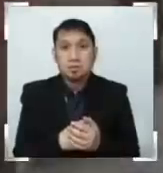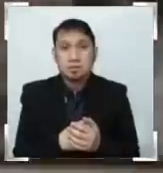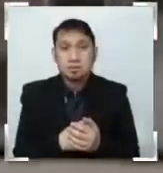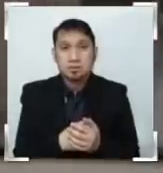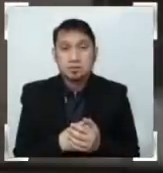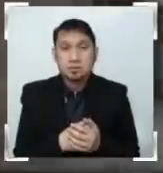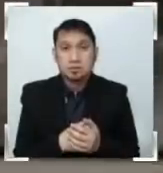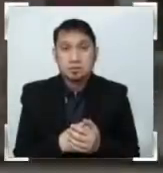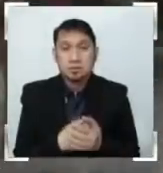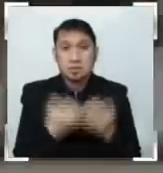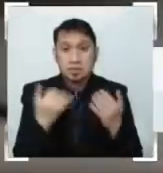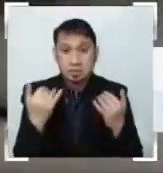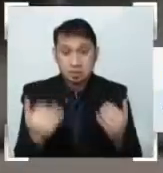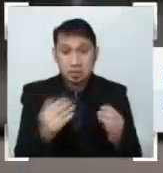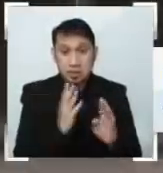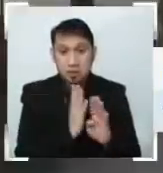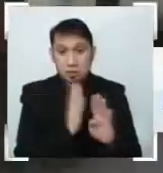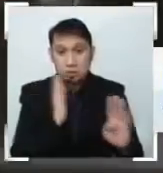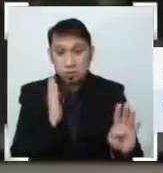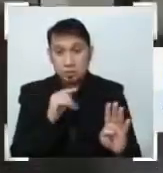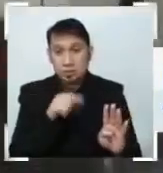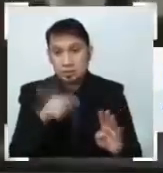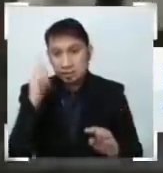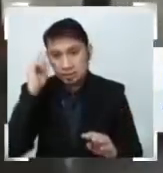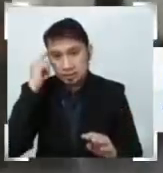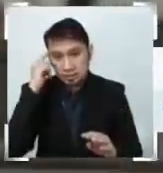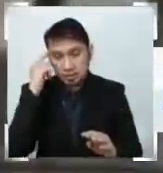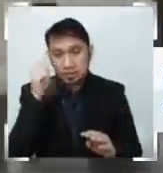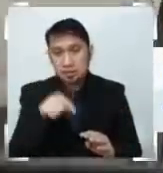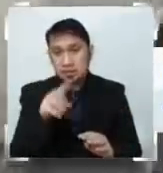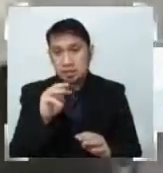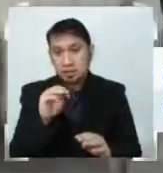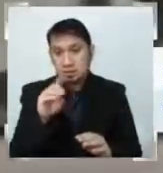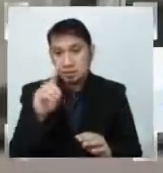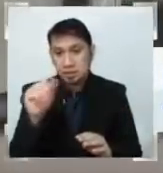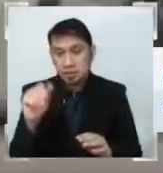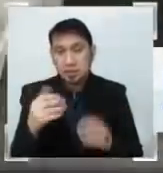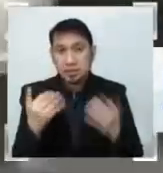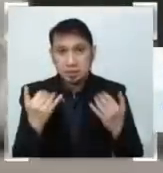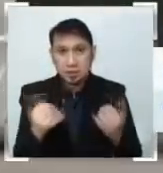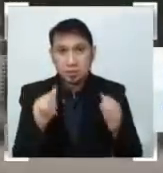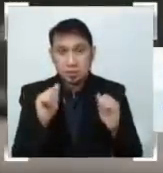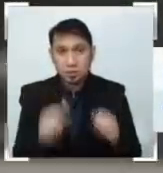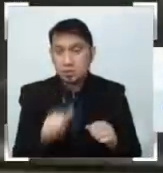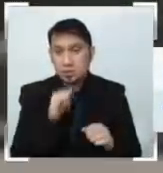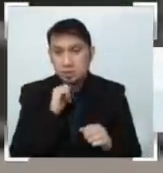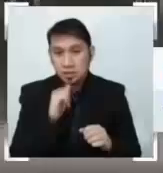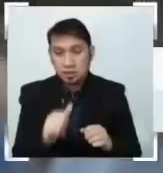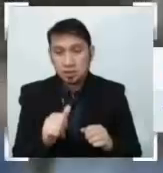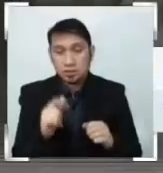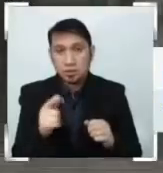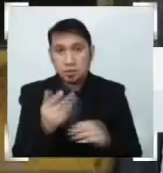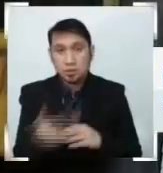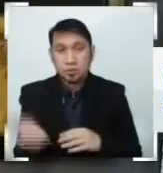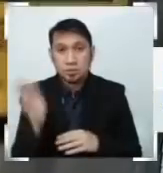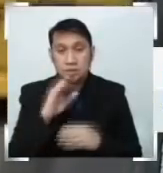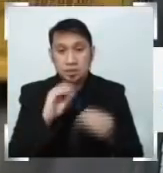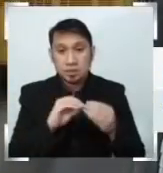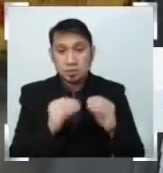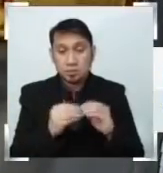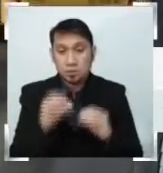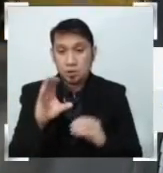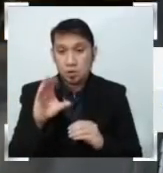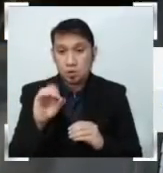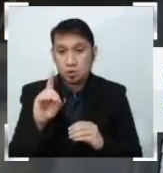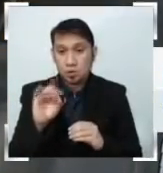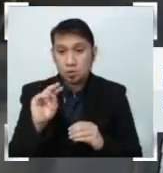Ang pila sa mga sakaya ng iniisip ng MMDA, kaya't kung maaari, ayaw pa nilang ipatupad ang buong araw na number coding scheme.